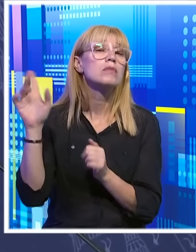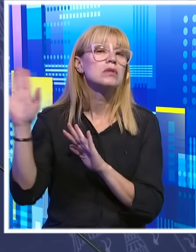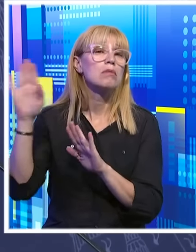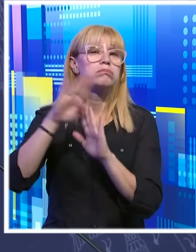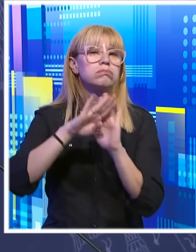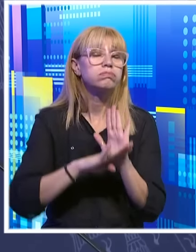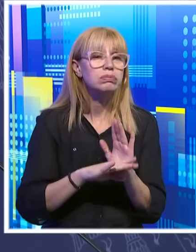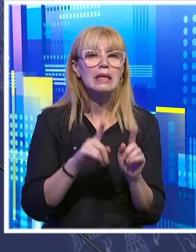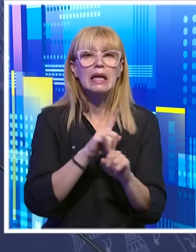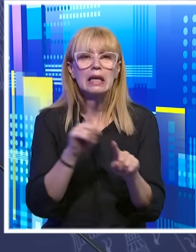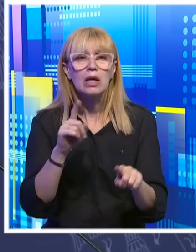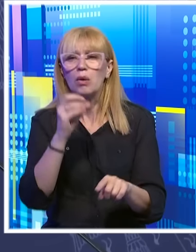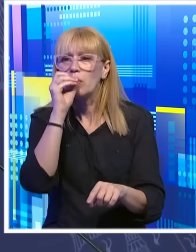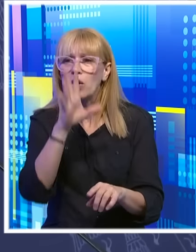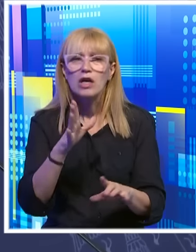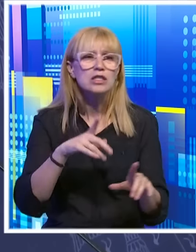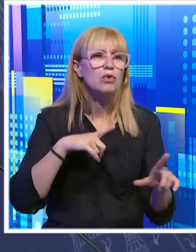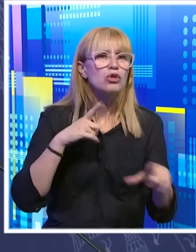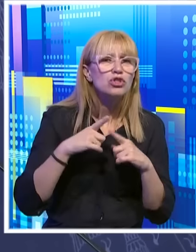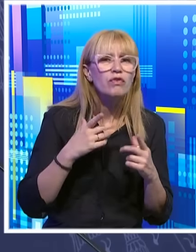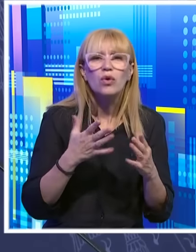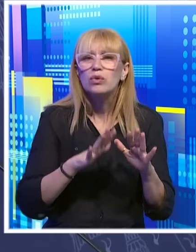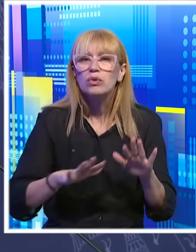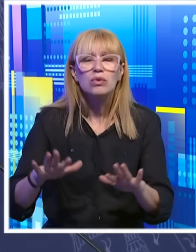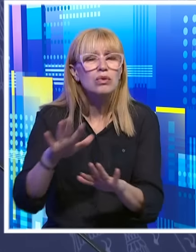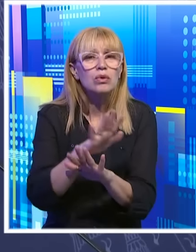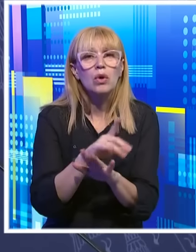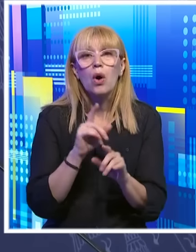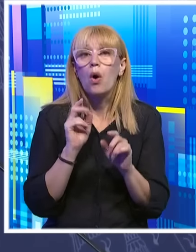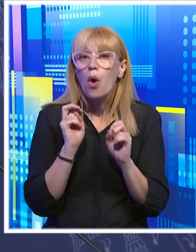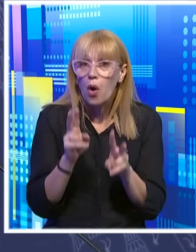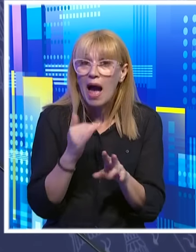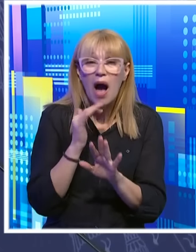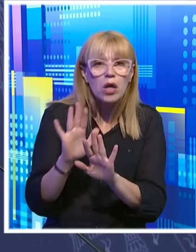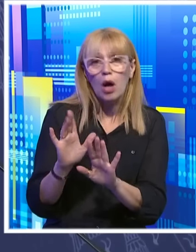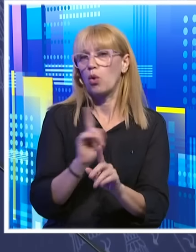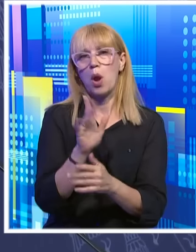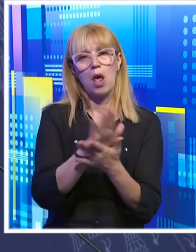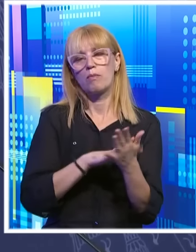nikoga nećemo da ugrozimo, ničiji opstanak, nećemo ni da pokušavamo ni da počinjemo oko bilo čega.